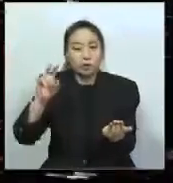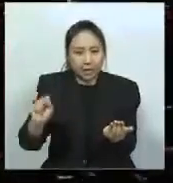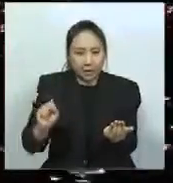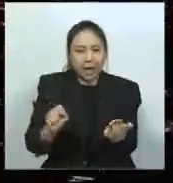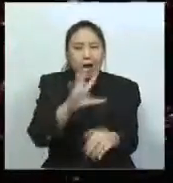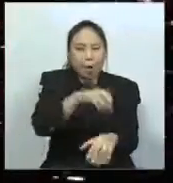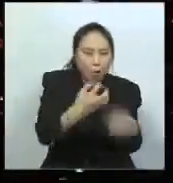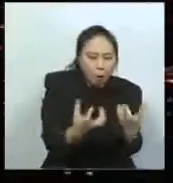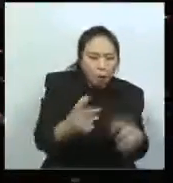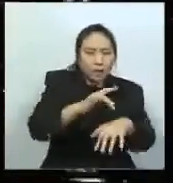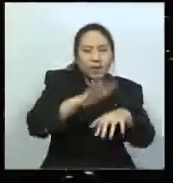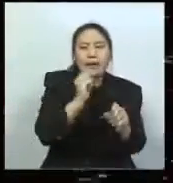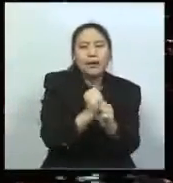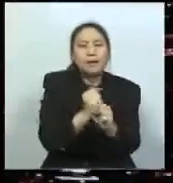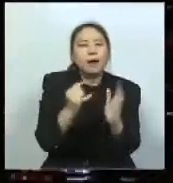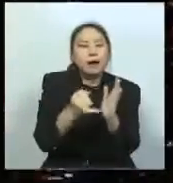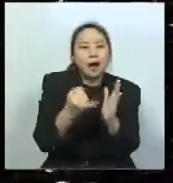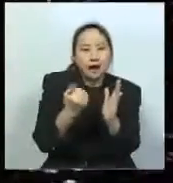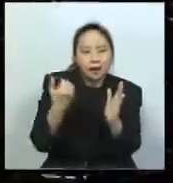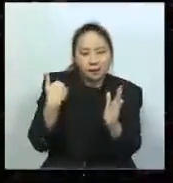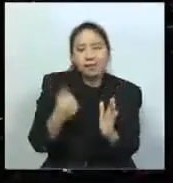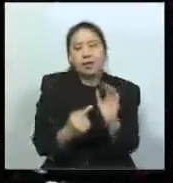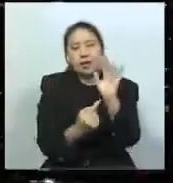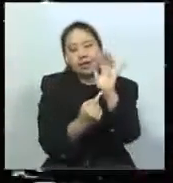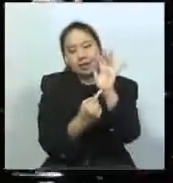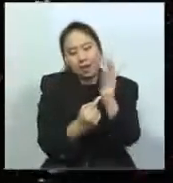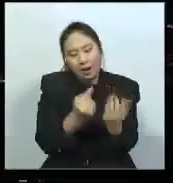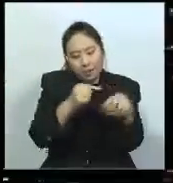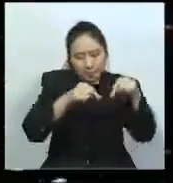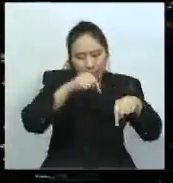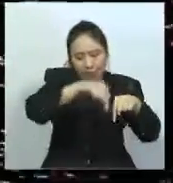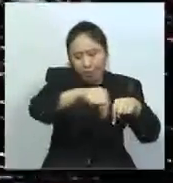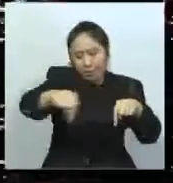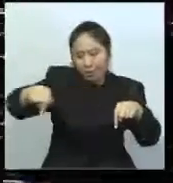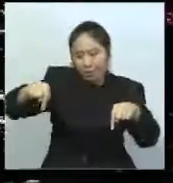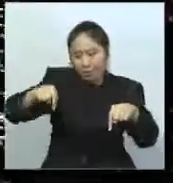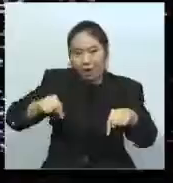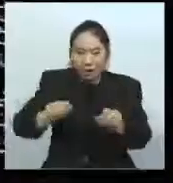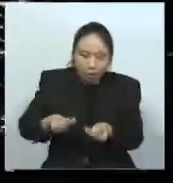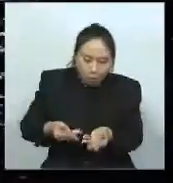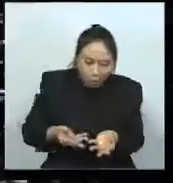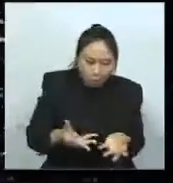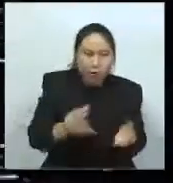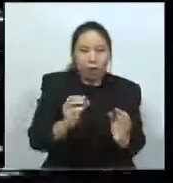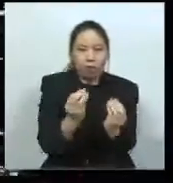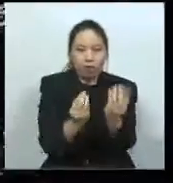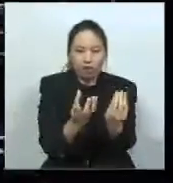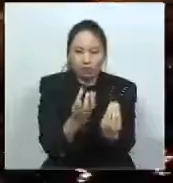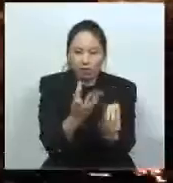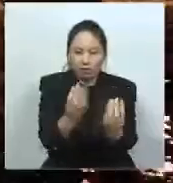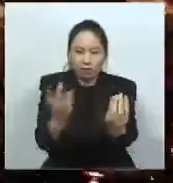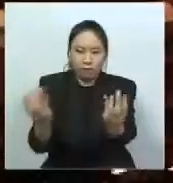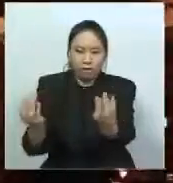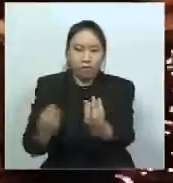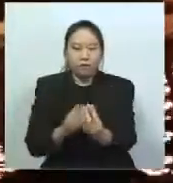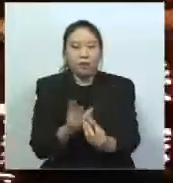จากวัสดุธรรมชาติแล้วก็มีแสงไฟจากก้านธูปสว่างสวยสวยงามไปทั่วท้องน้ำแม่น้ำแม่กลองก็สร้าง